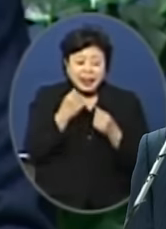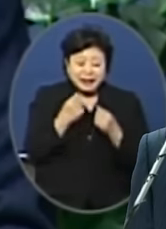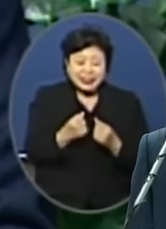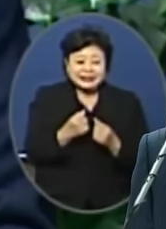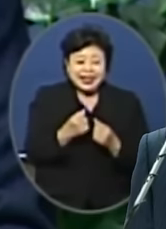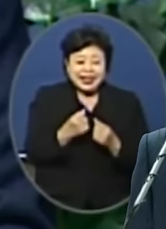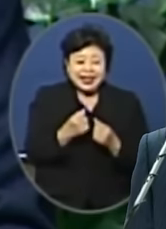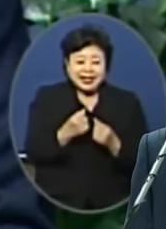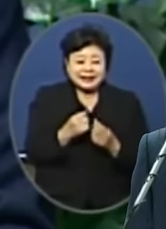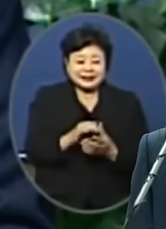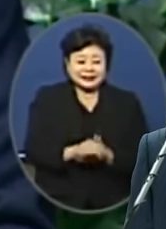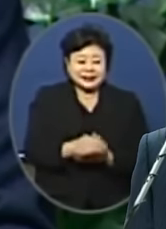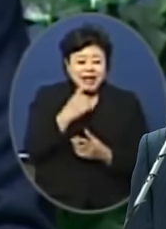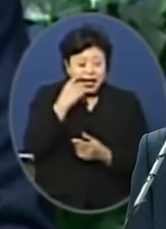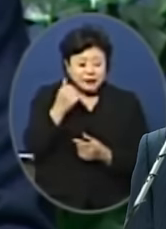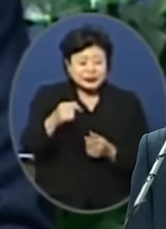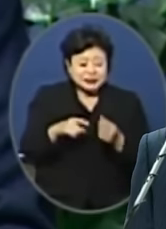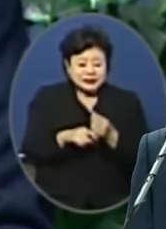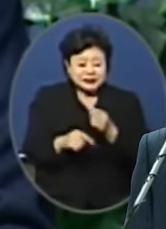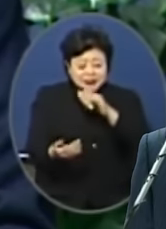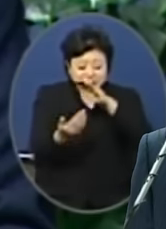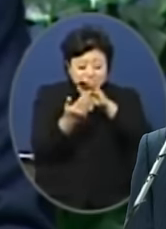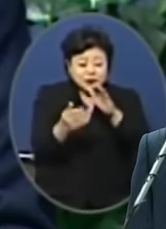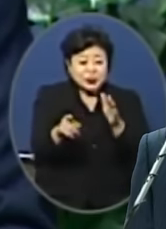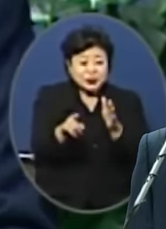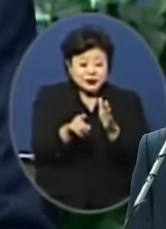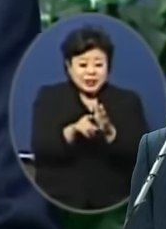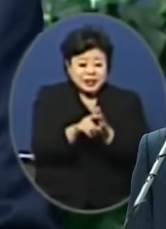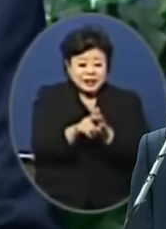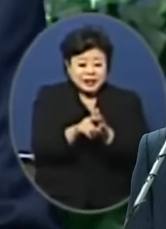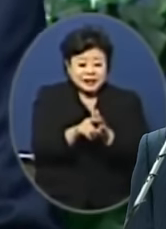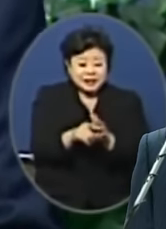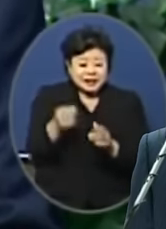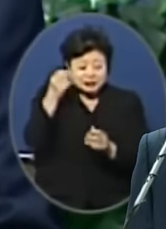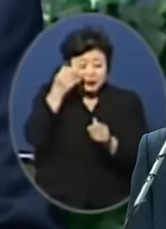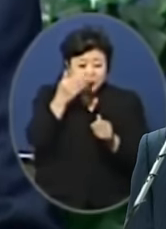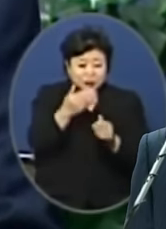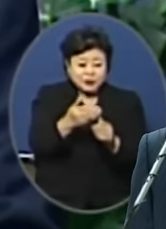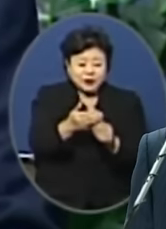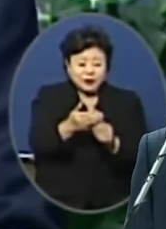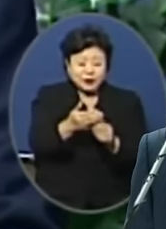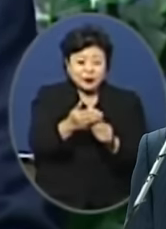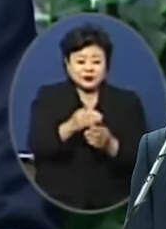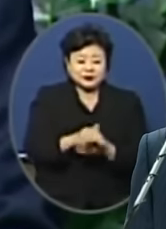계시다가 아버지의 뜻을 이루기 위해서 성령으로